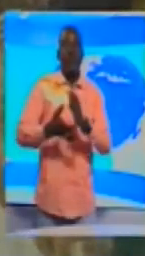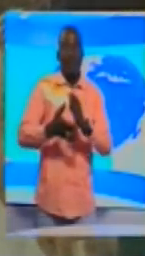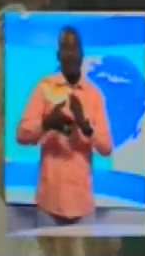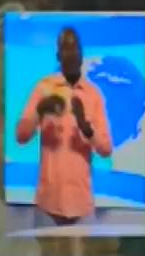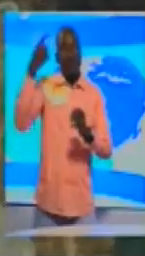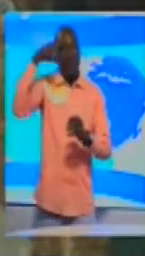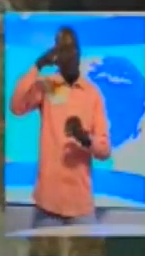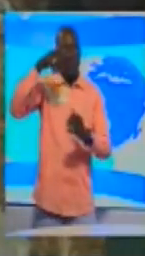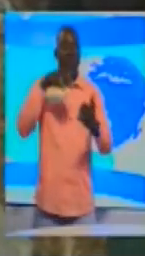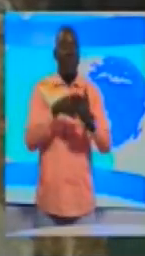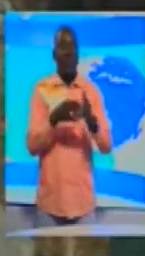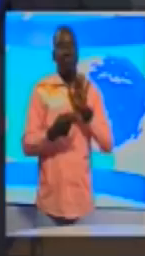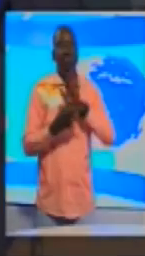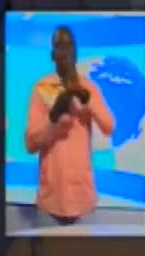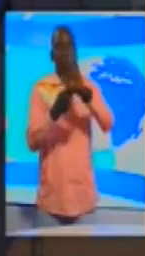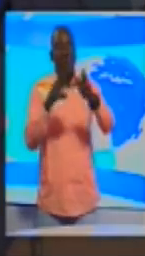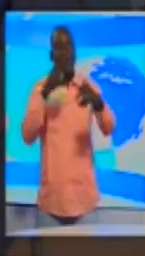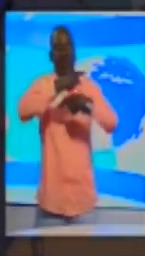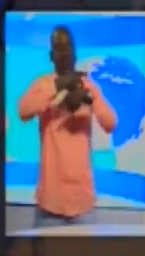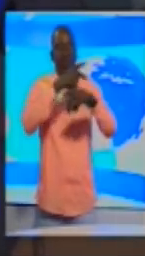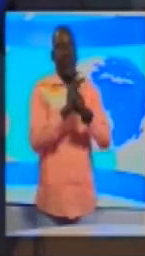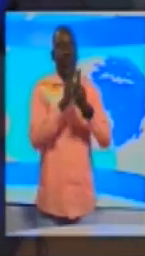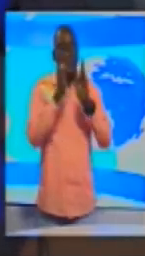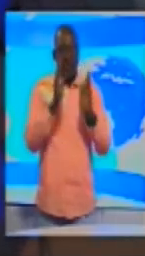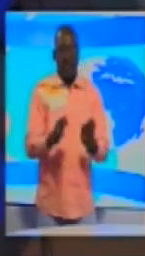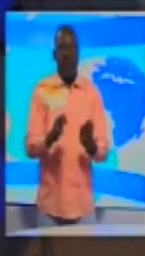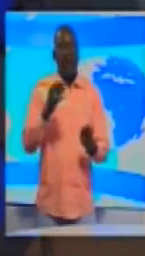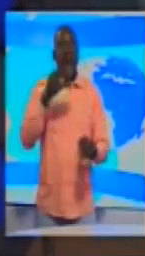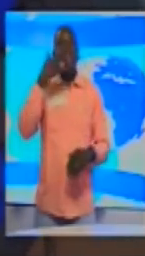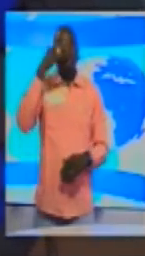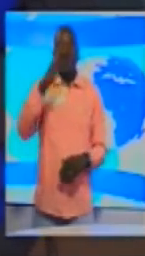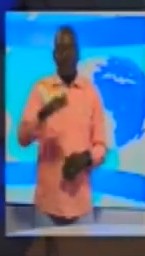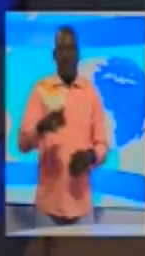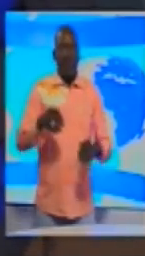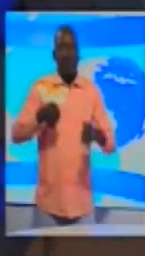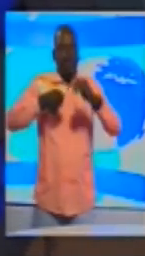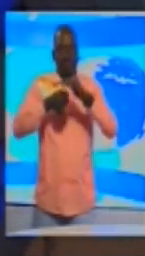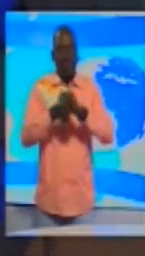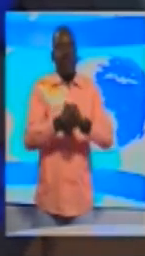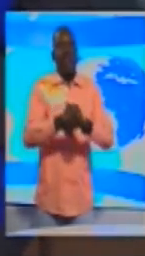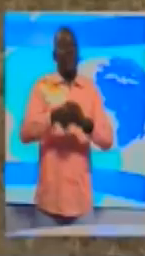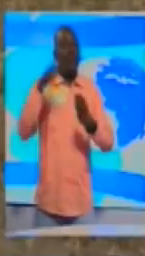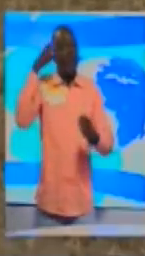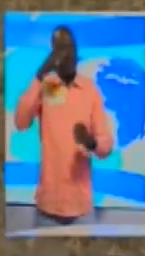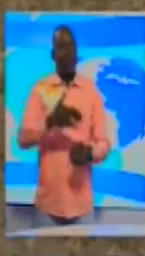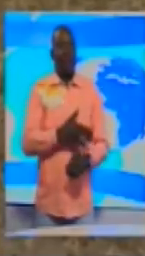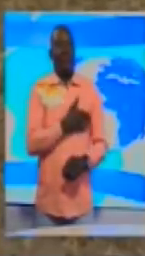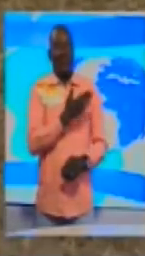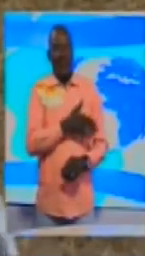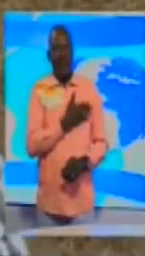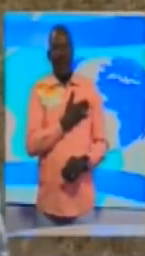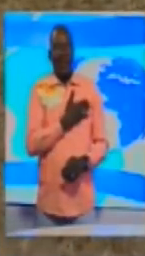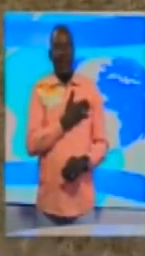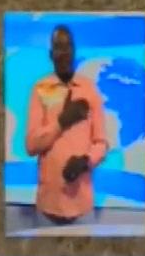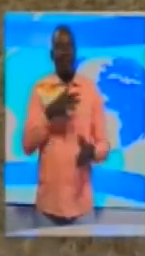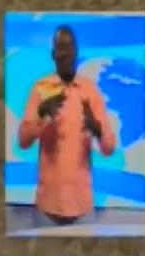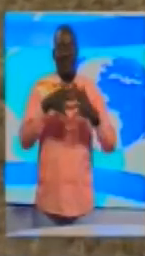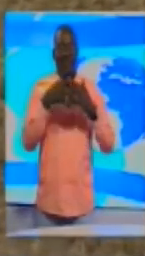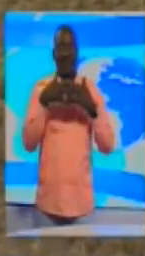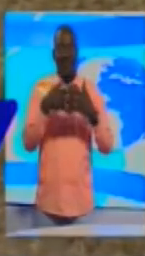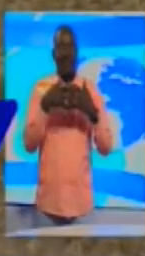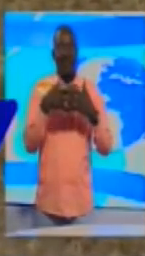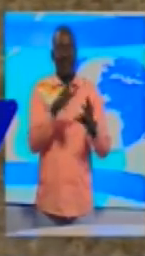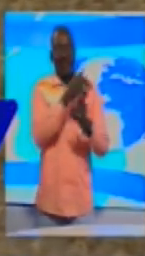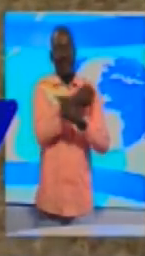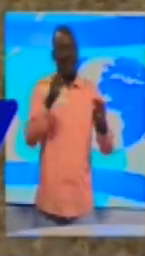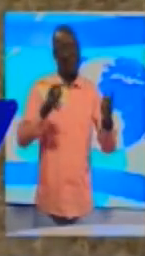post-récolte présentées aux producteurs qui ont du mal à cacher leurs émotions. Le machine, c'est très très